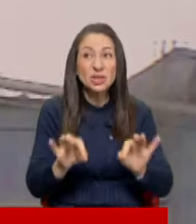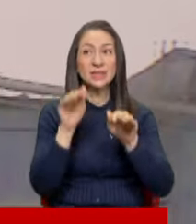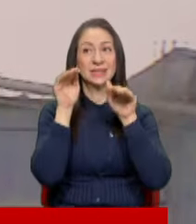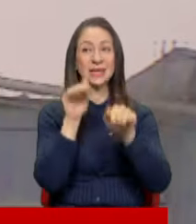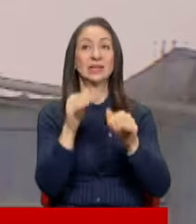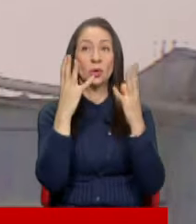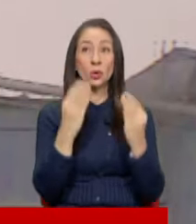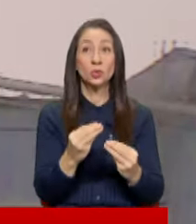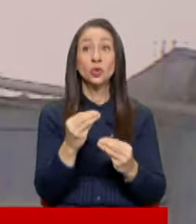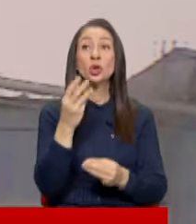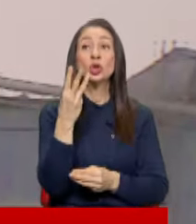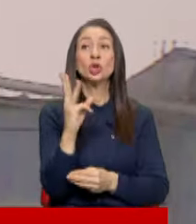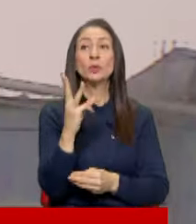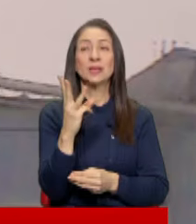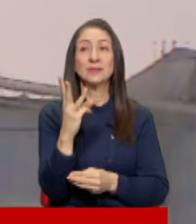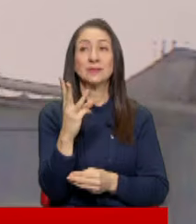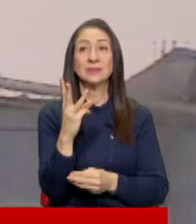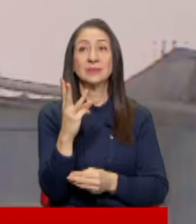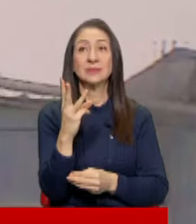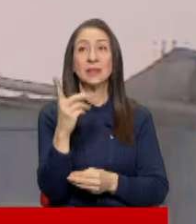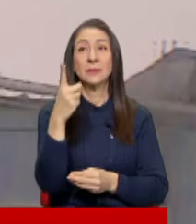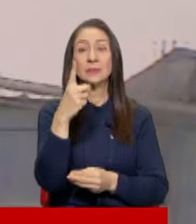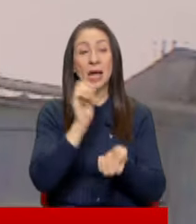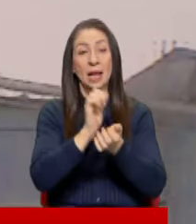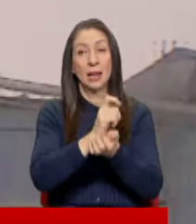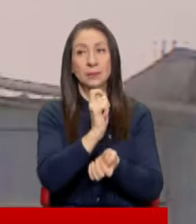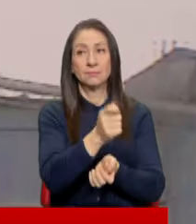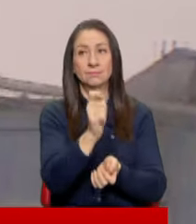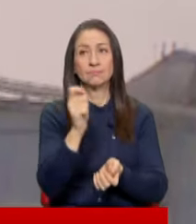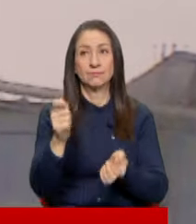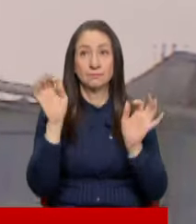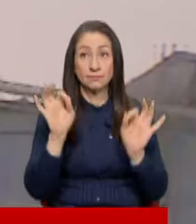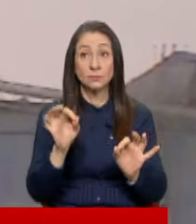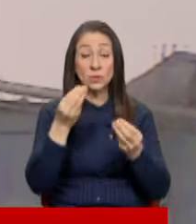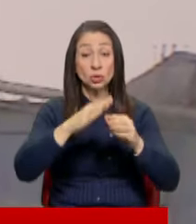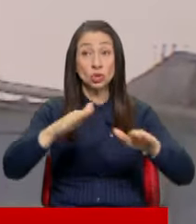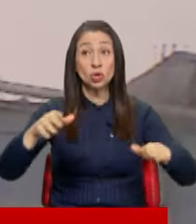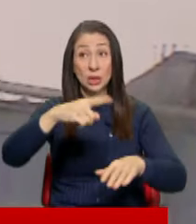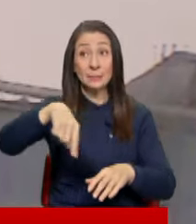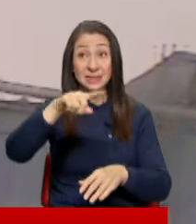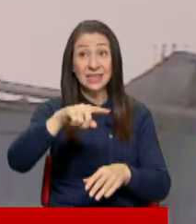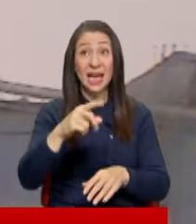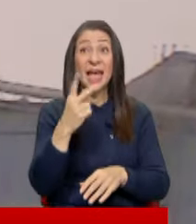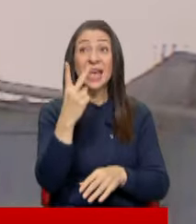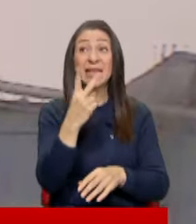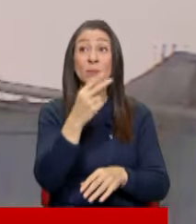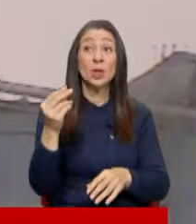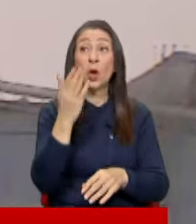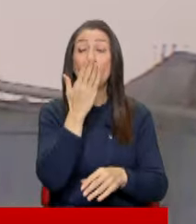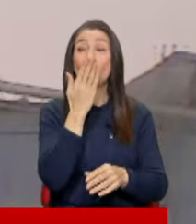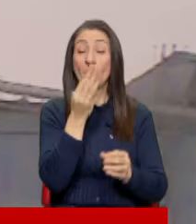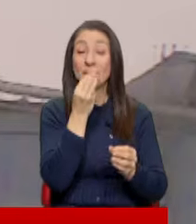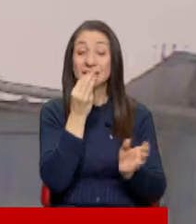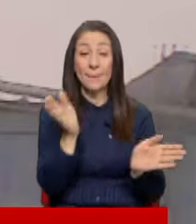desteği olarak 3.000 lir ailelerine teslim edeceğiz çocuklarımıza 2 milyon okul